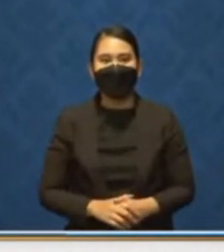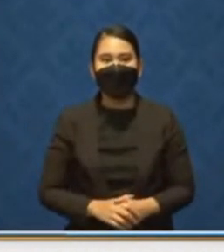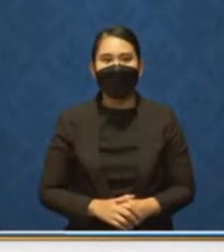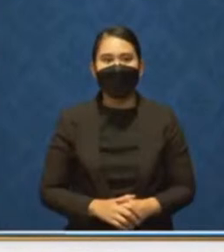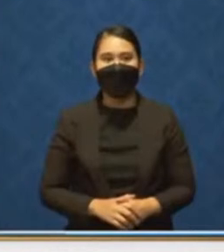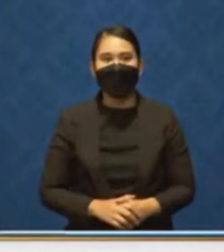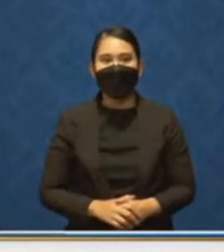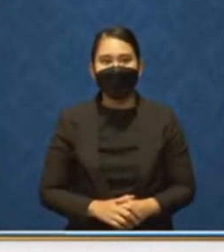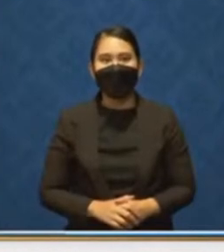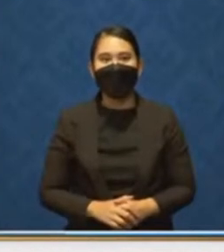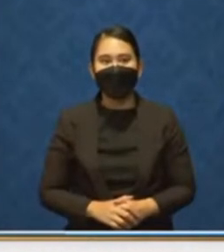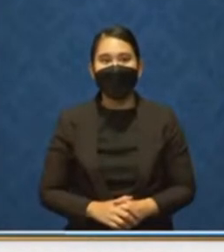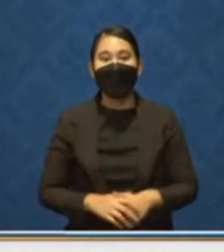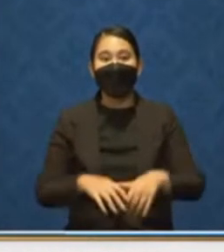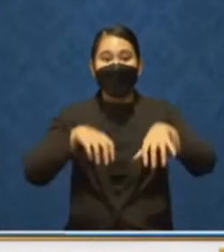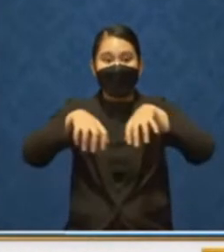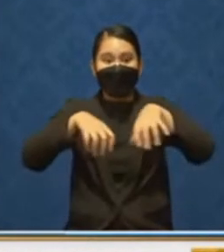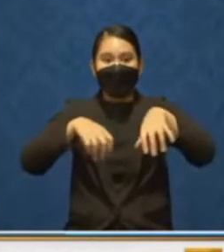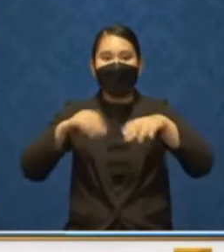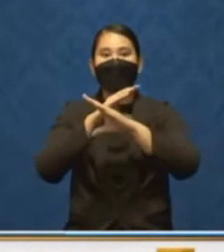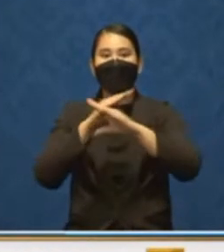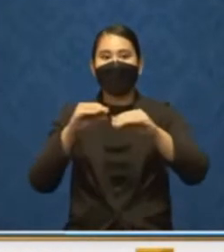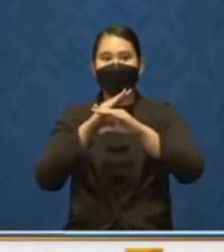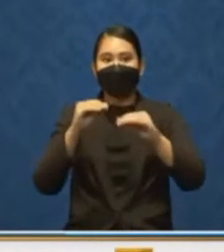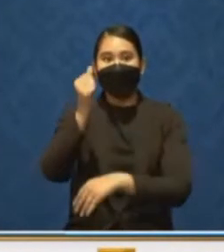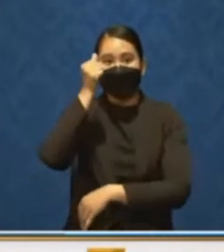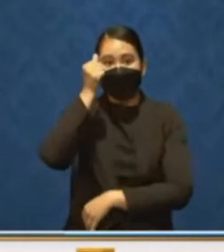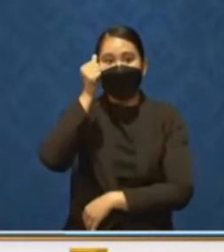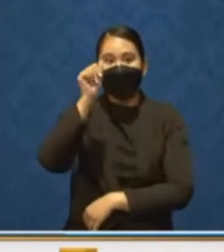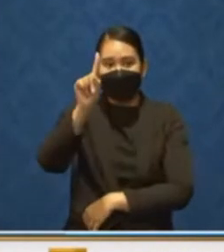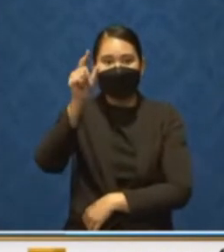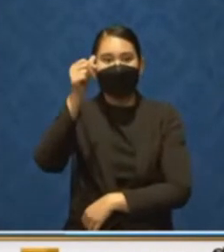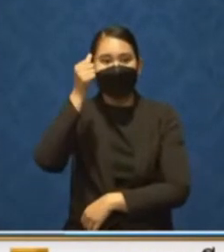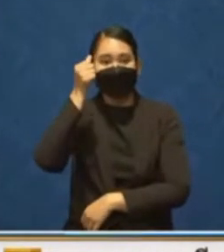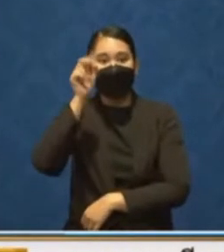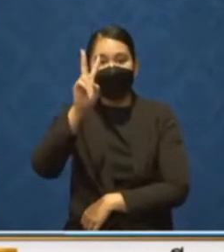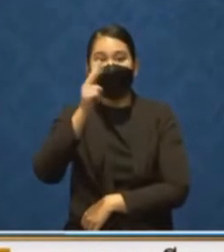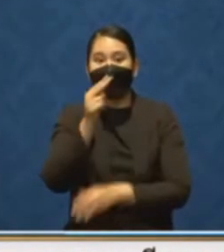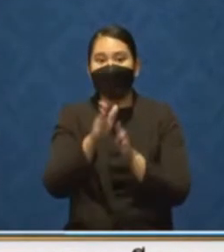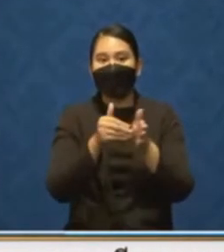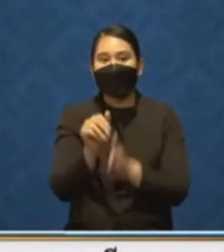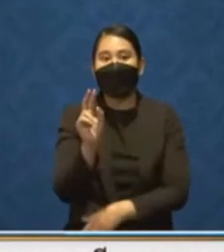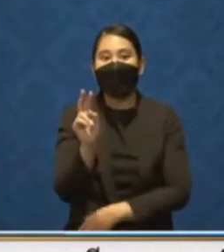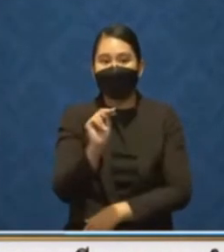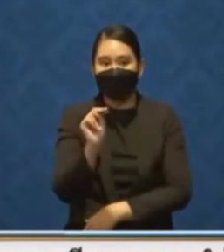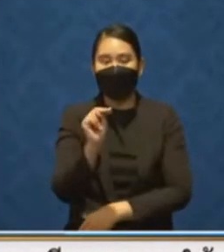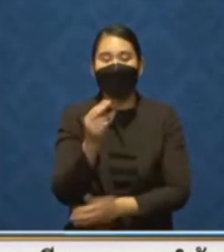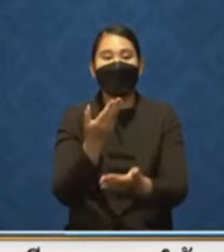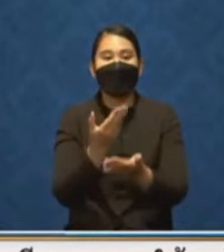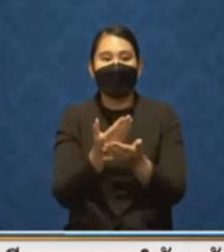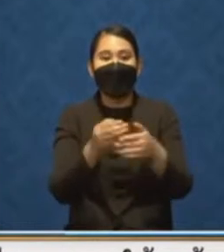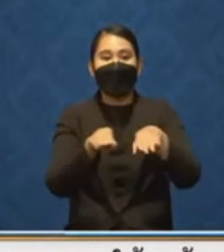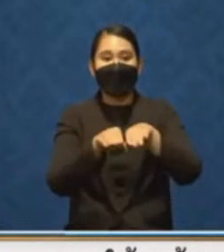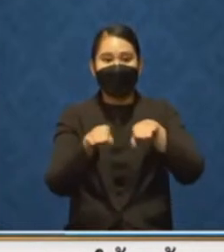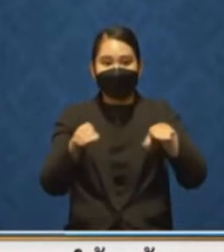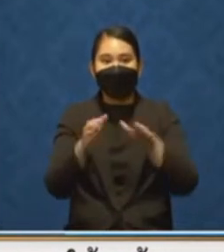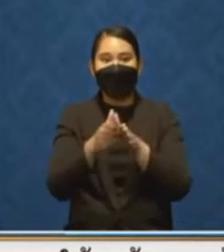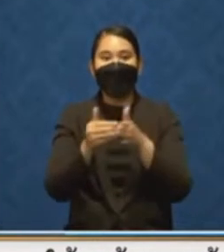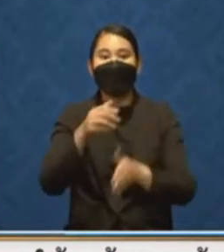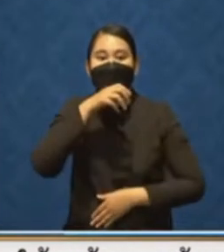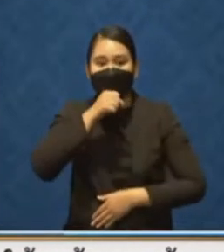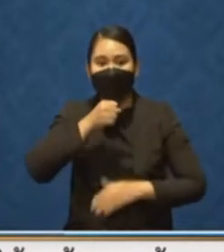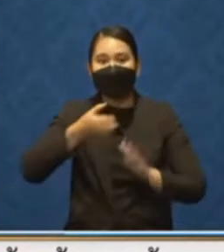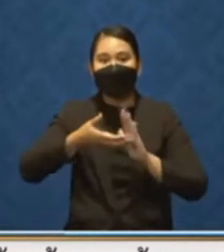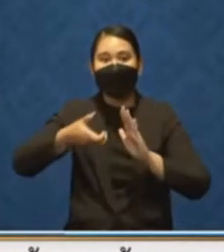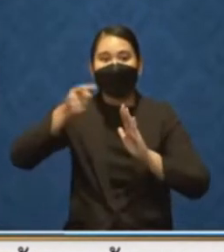กัดการจัดสัมมนาได้มีหนึ่งวันมี 2วันเอาดูช้าจังกว่าสีน้ำเงินที่คือราคากลางสีส้มในครับคือใช้จริงสีดำ